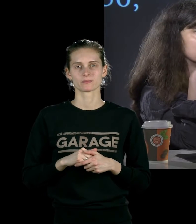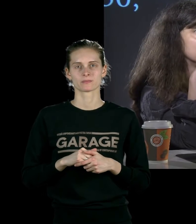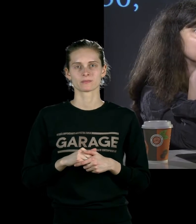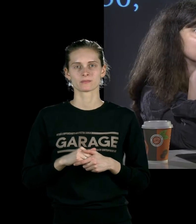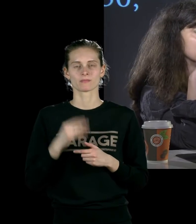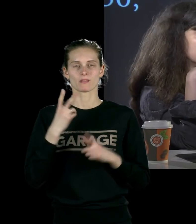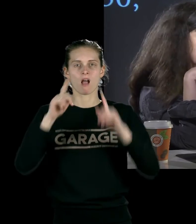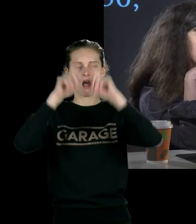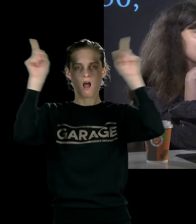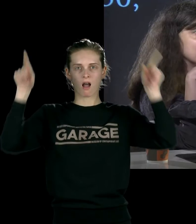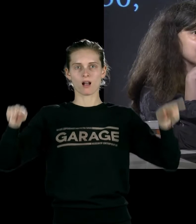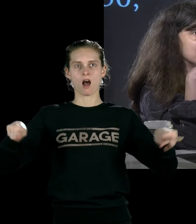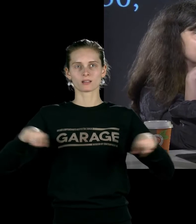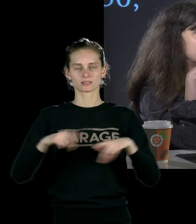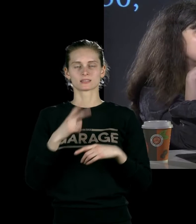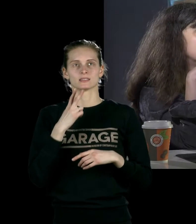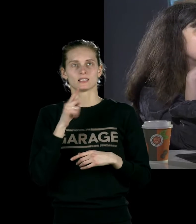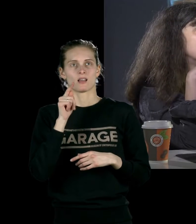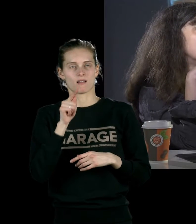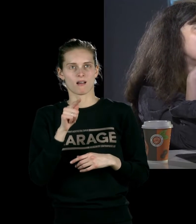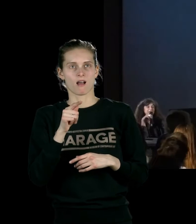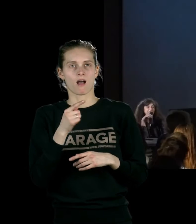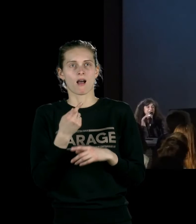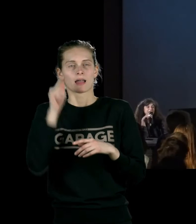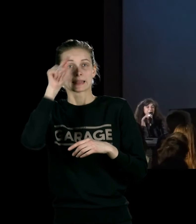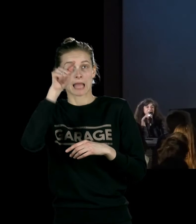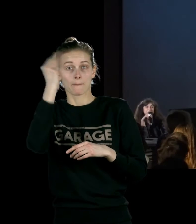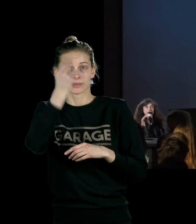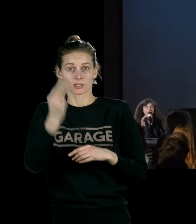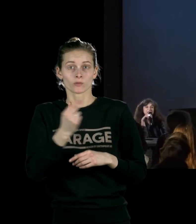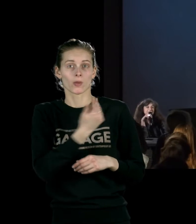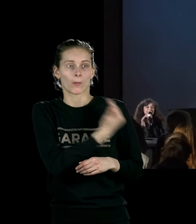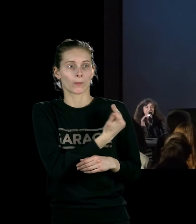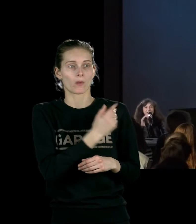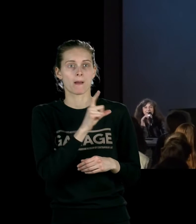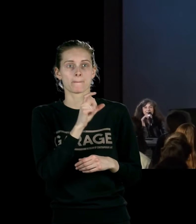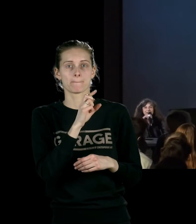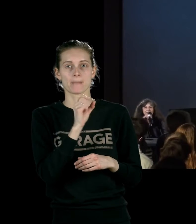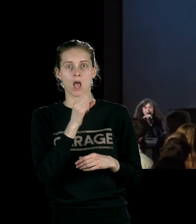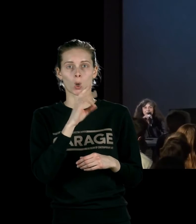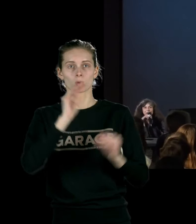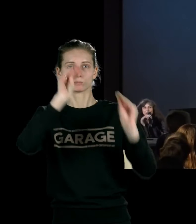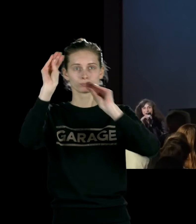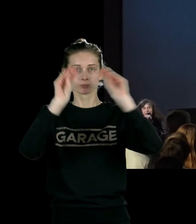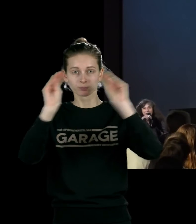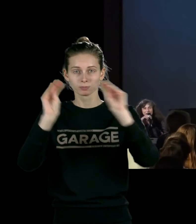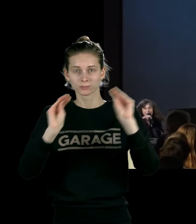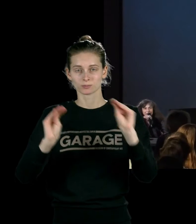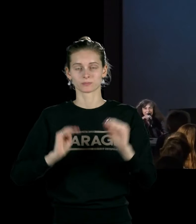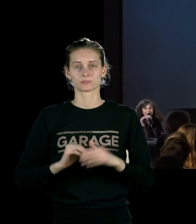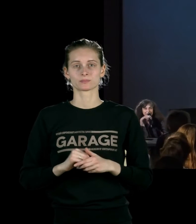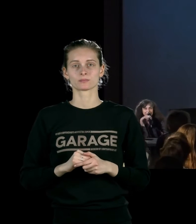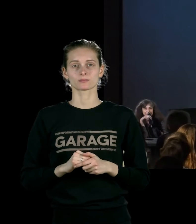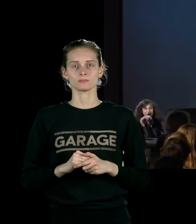которая представляет ателье Фрэнсиса Бэкона, с картинами, которые не сохранились. Это единственное, одно из немногих свидетельств,